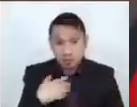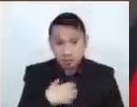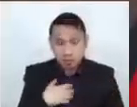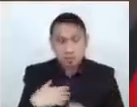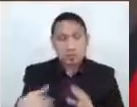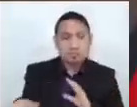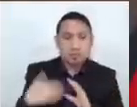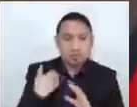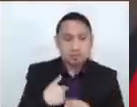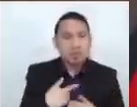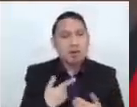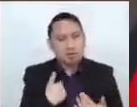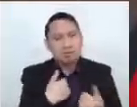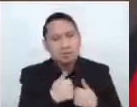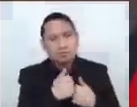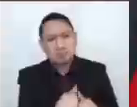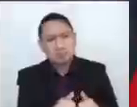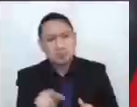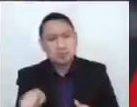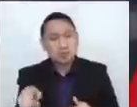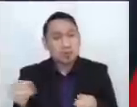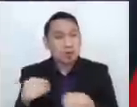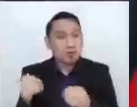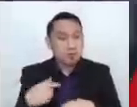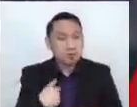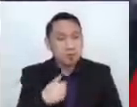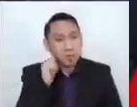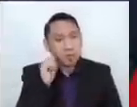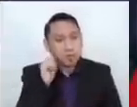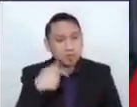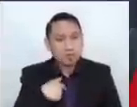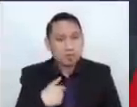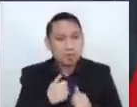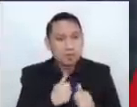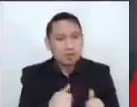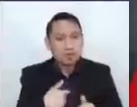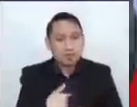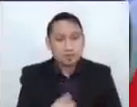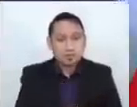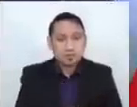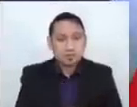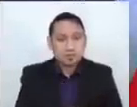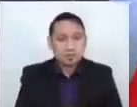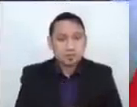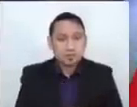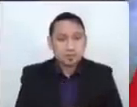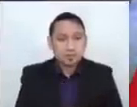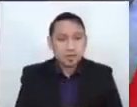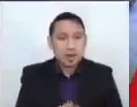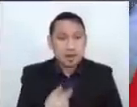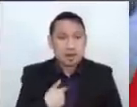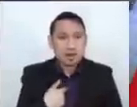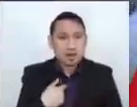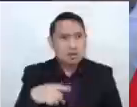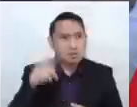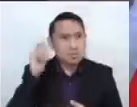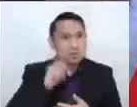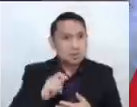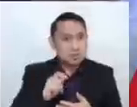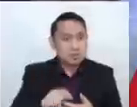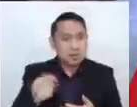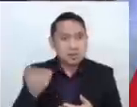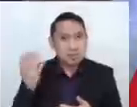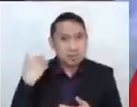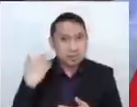Sumunod naman yung mga agencies natin. Apo. I also serve as the Secretary of Justice. Mm-hmm.